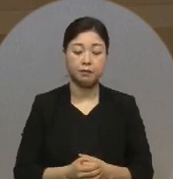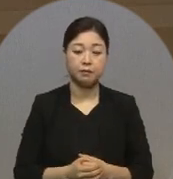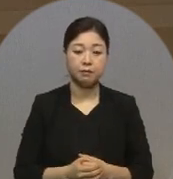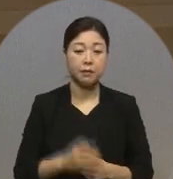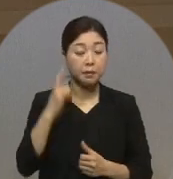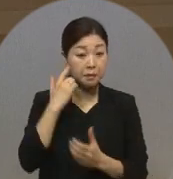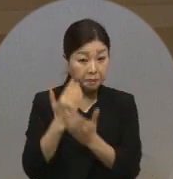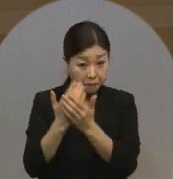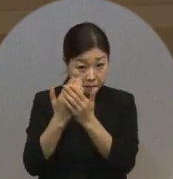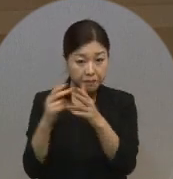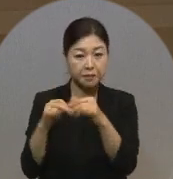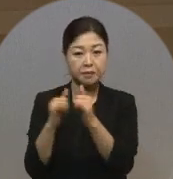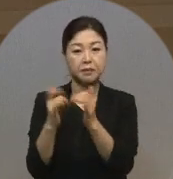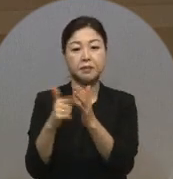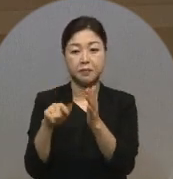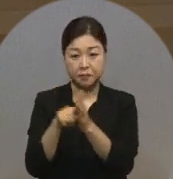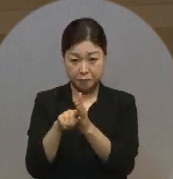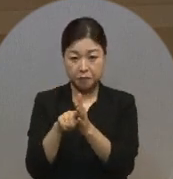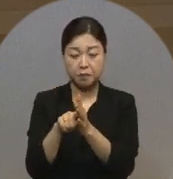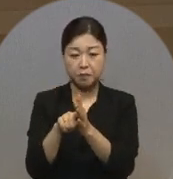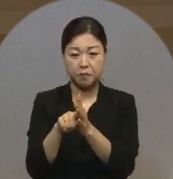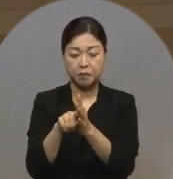발달장애인을 위한 그 쉬운